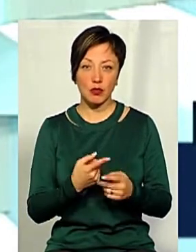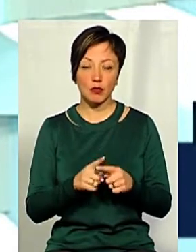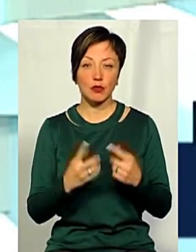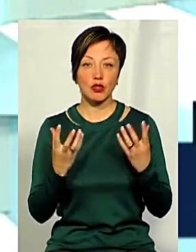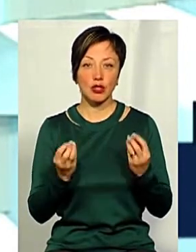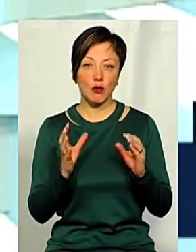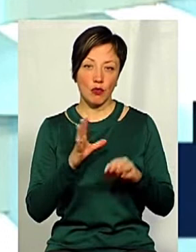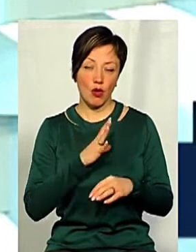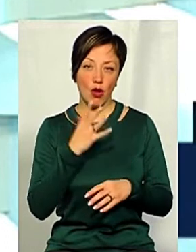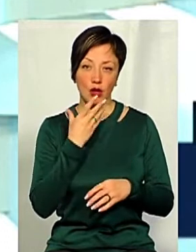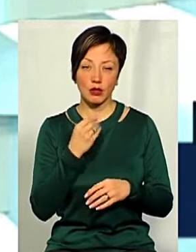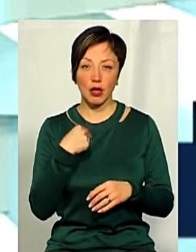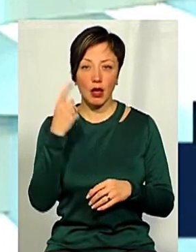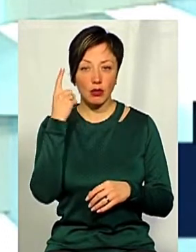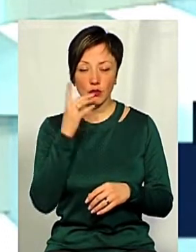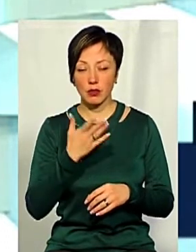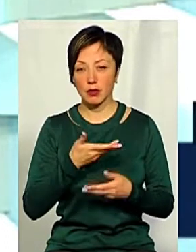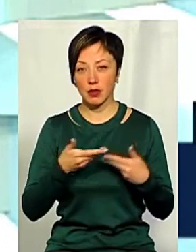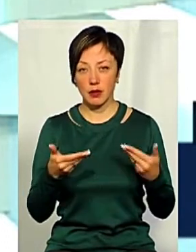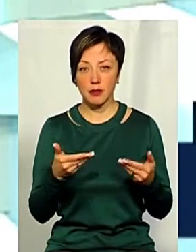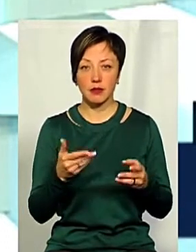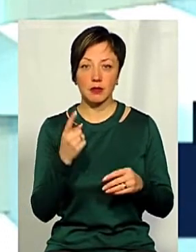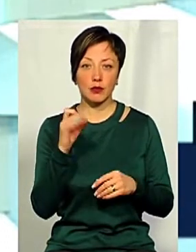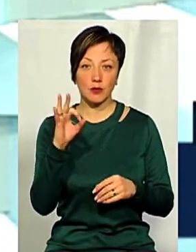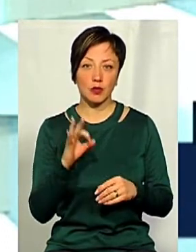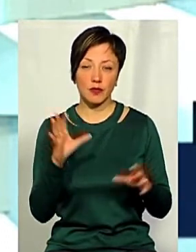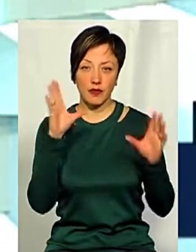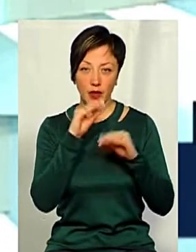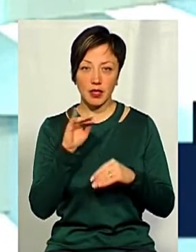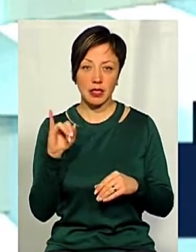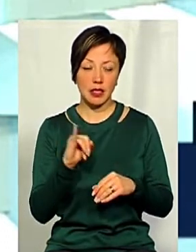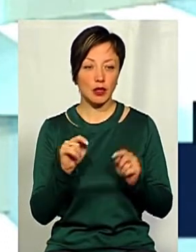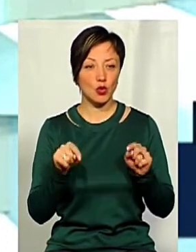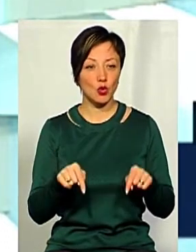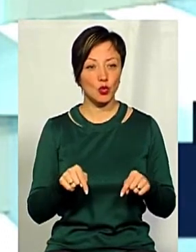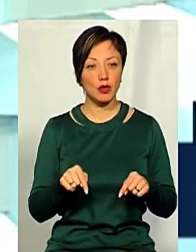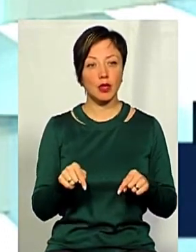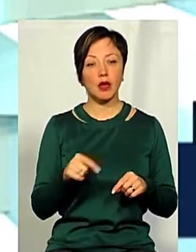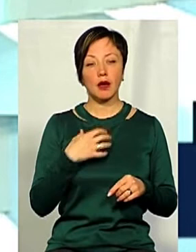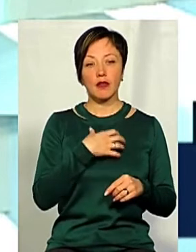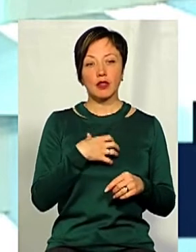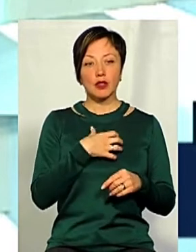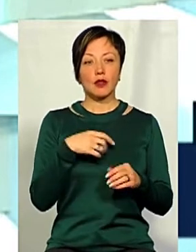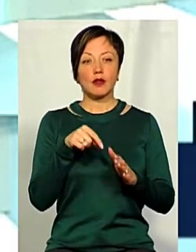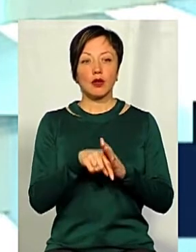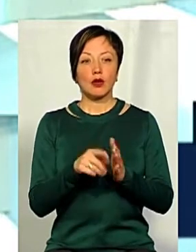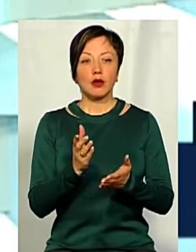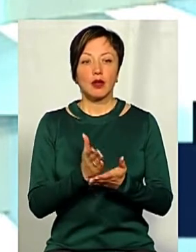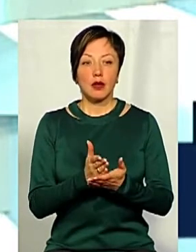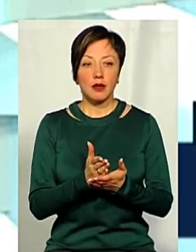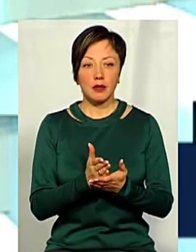було гарнішим, то я думаю, нам однозначно це вдасться. І тут, звичайно, дуже важливу роль